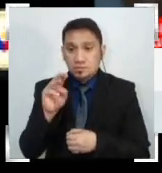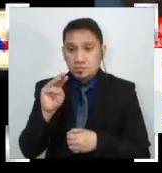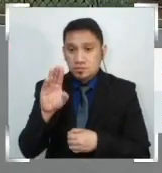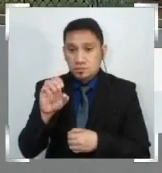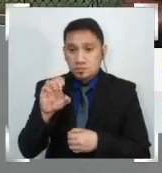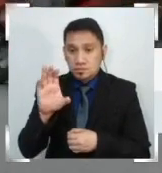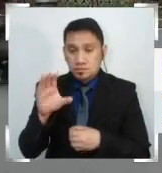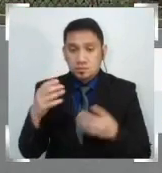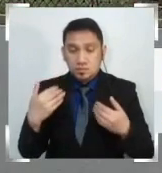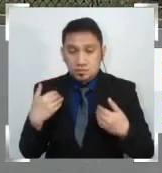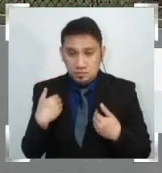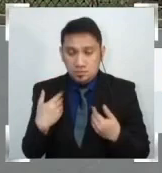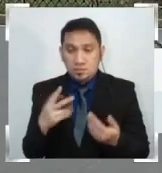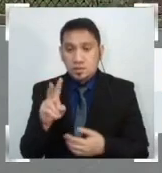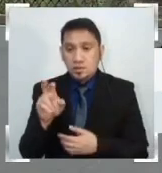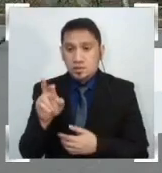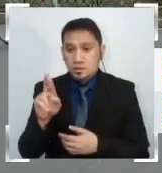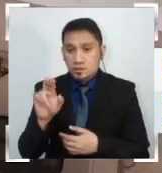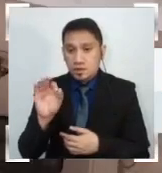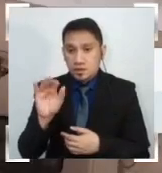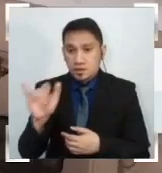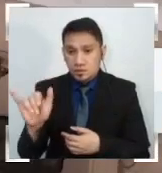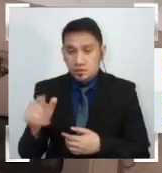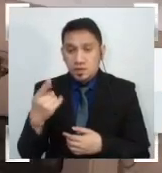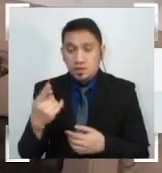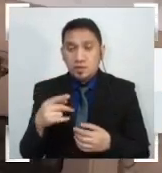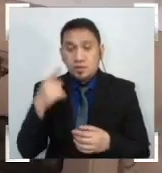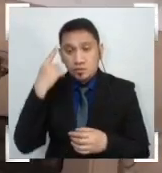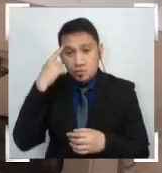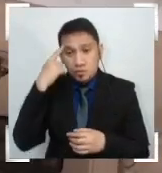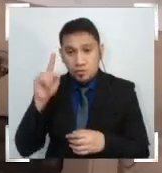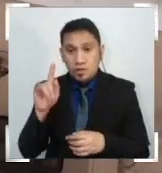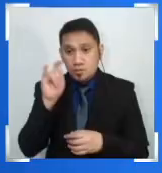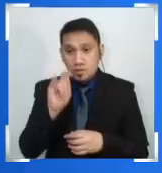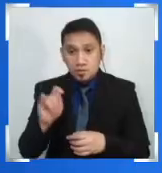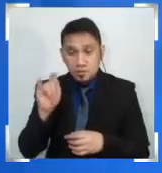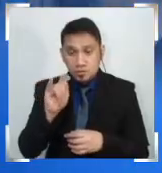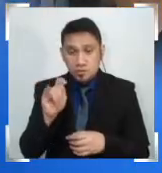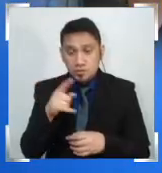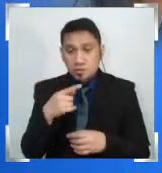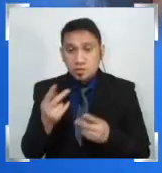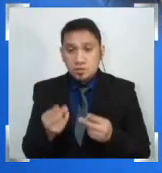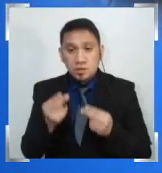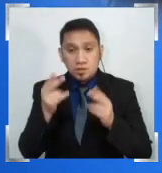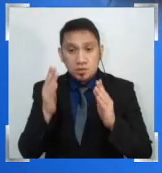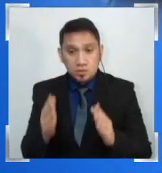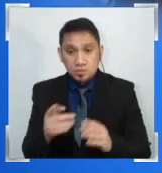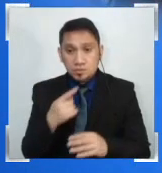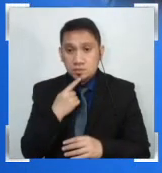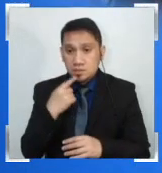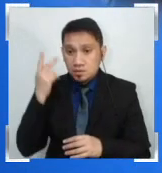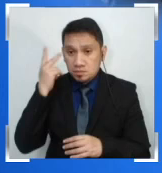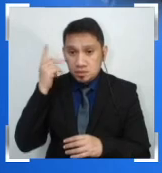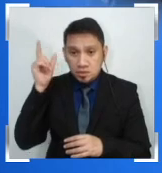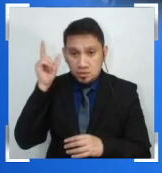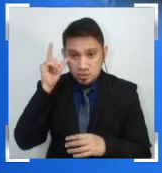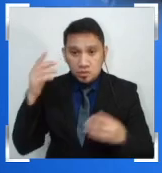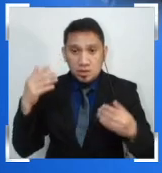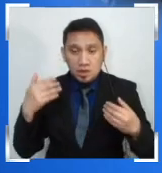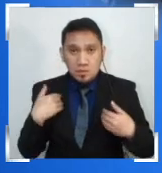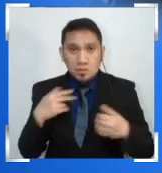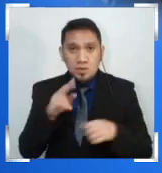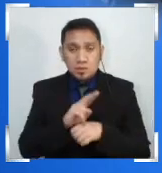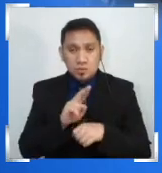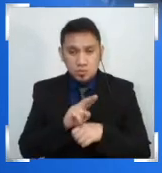maglagay ng verified badge sa mga YouTube channel ng mga opisyal na kandidato. Sabi ni Lacso, may potensyal na magamit ang social media